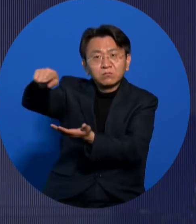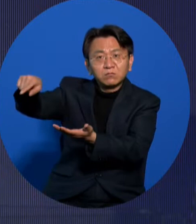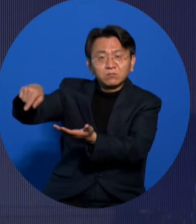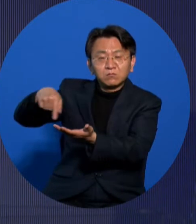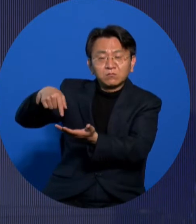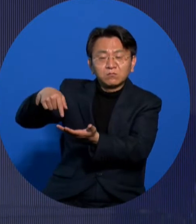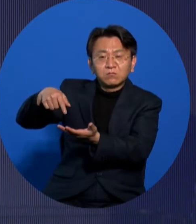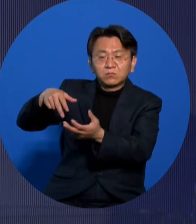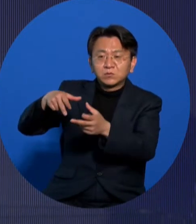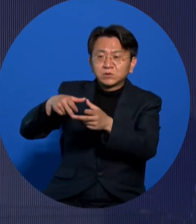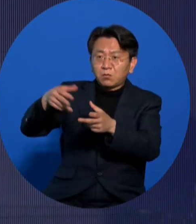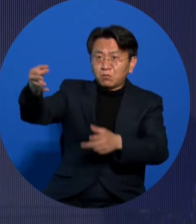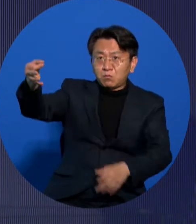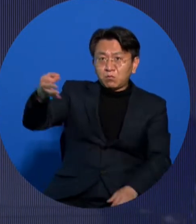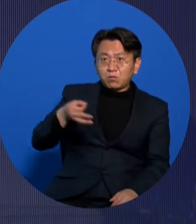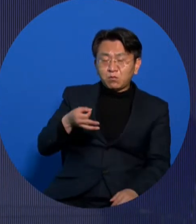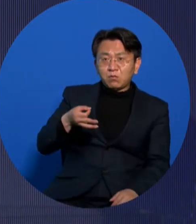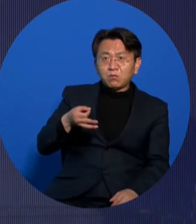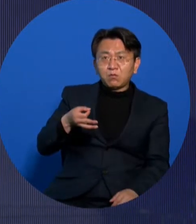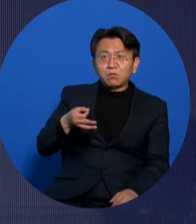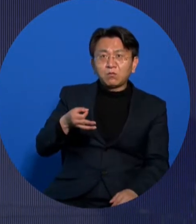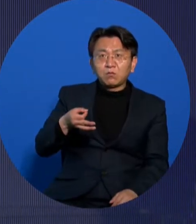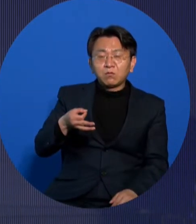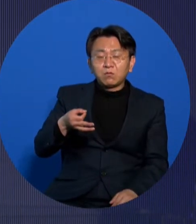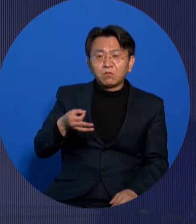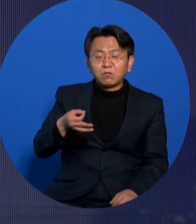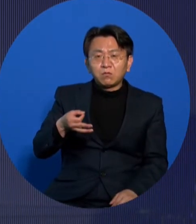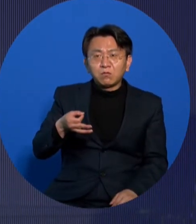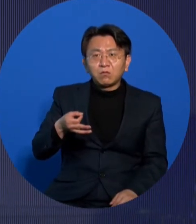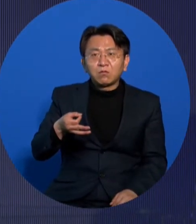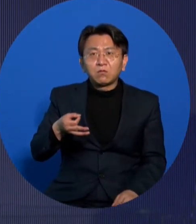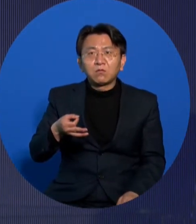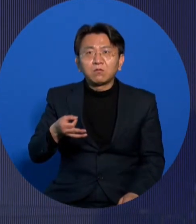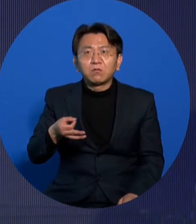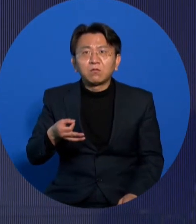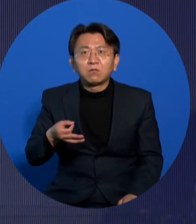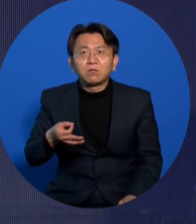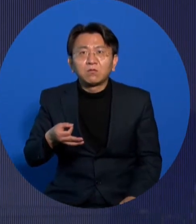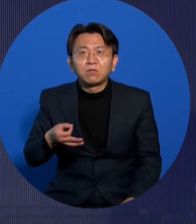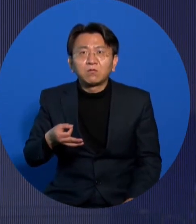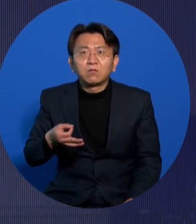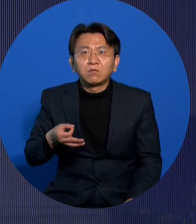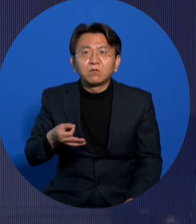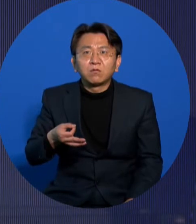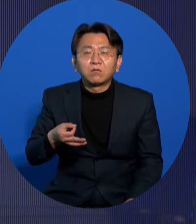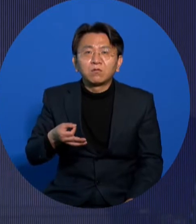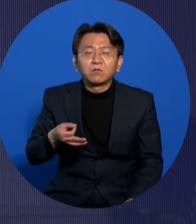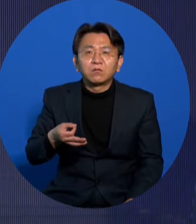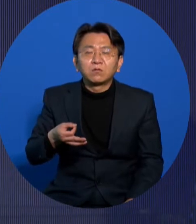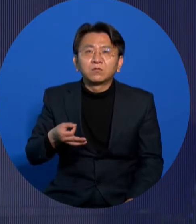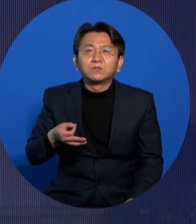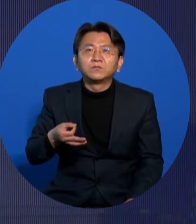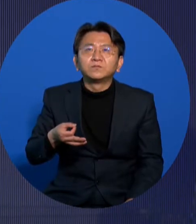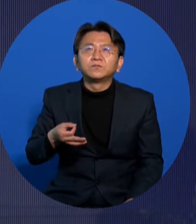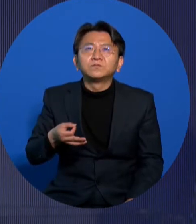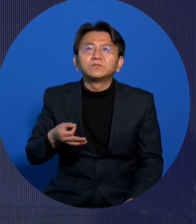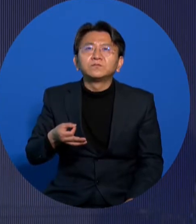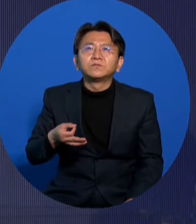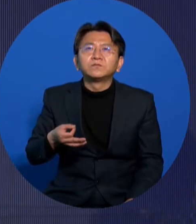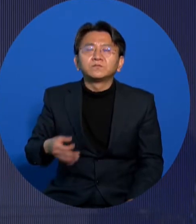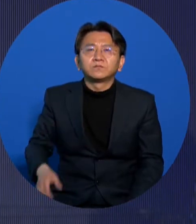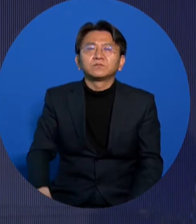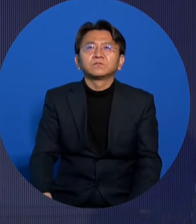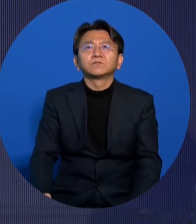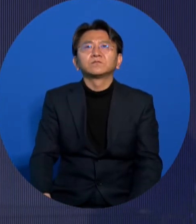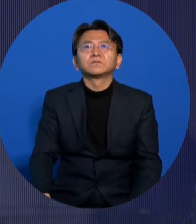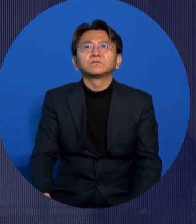장애인들을 놓고 어떻게 보면은 탁구공 놀이 했다 생각합니다. 그때 생각해